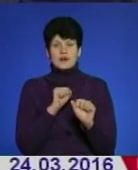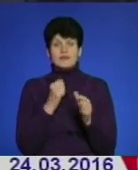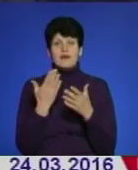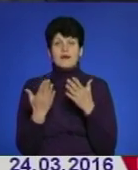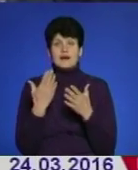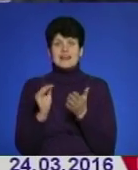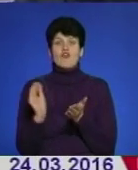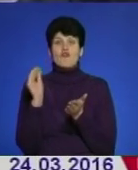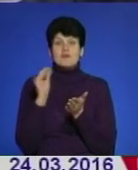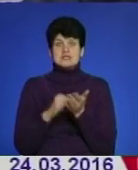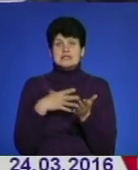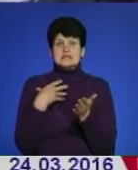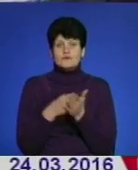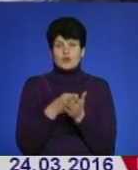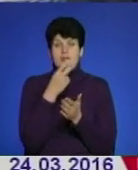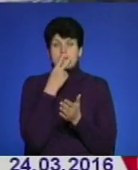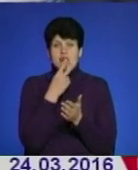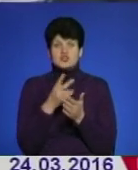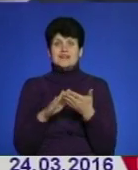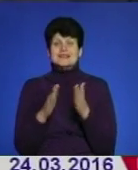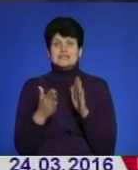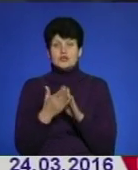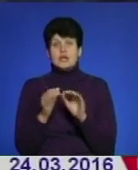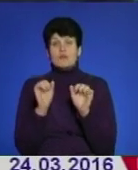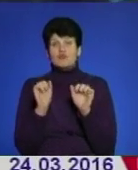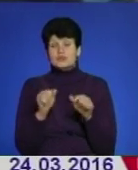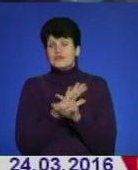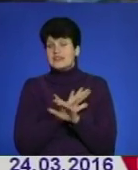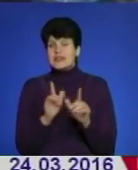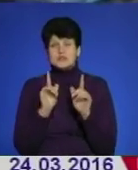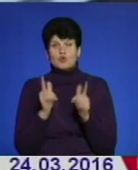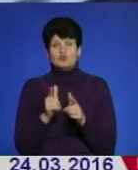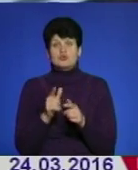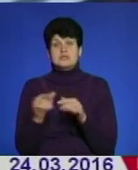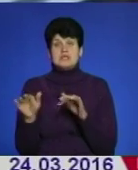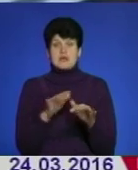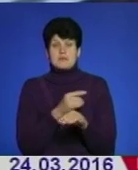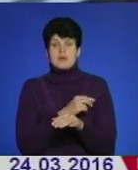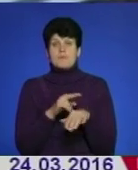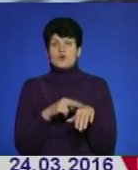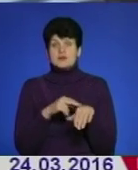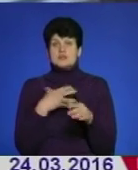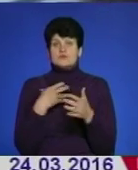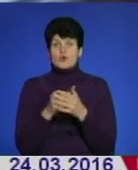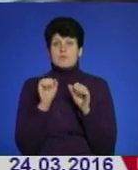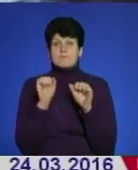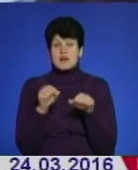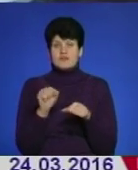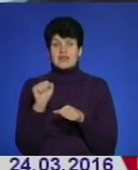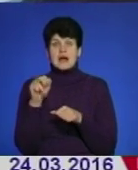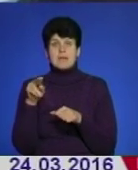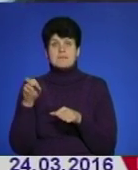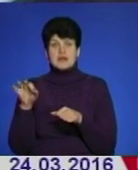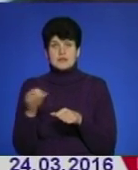Але вписати туди своє бачення ситуації і можливу незгоду з діями поліцейських. Своїм правом на апеляцію депутат